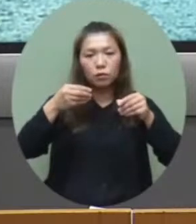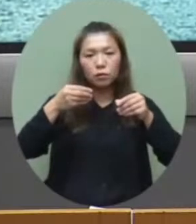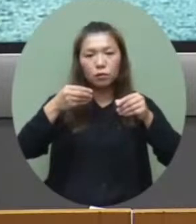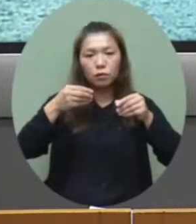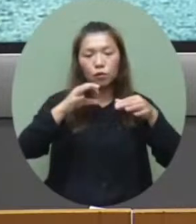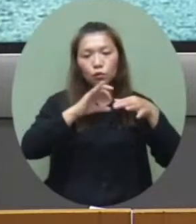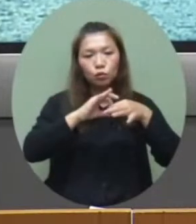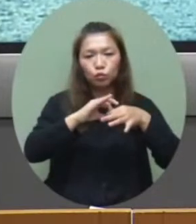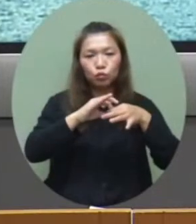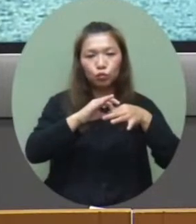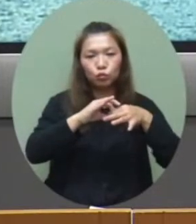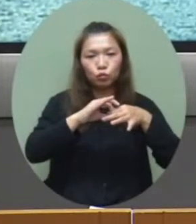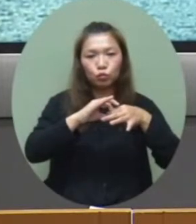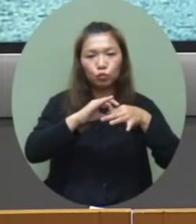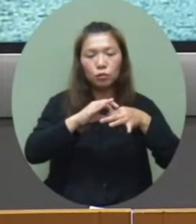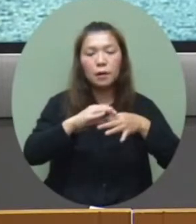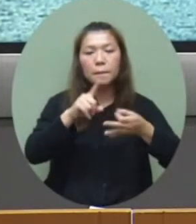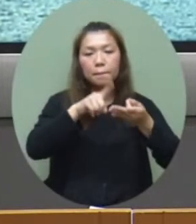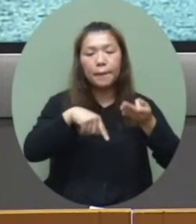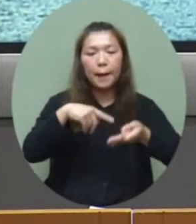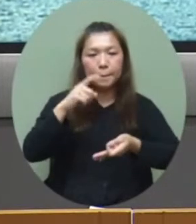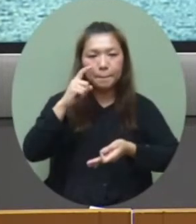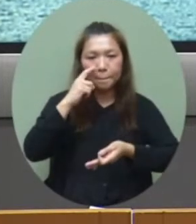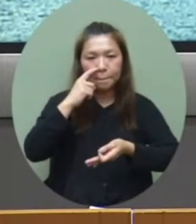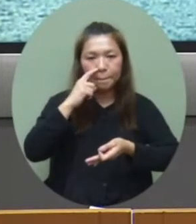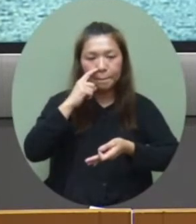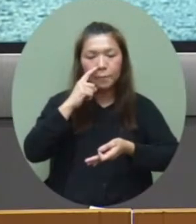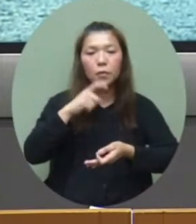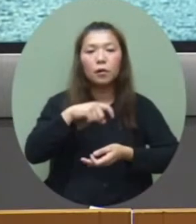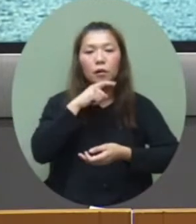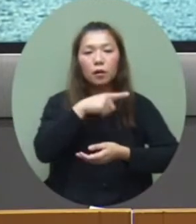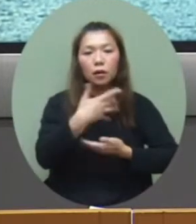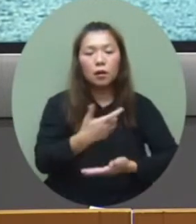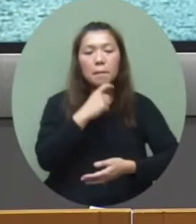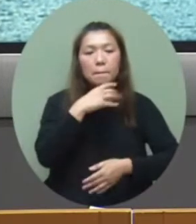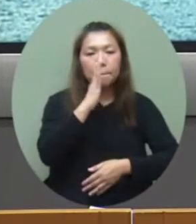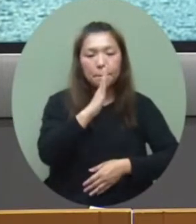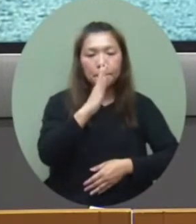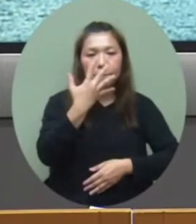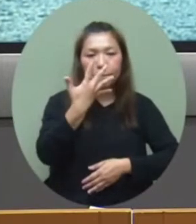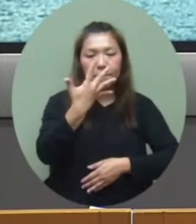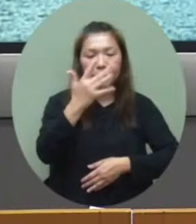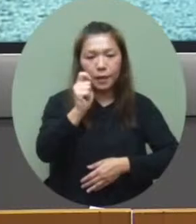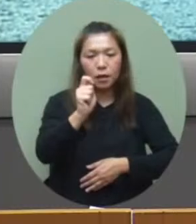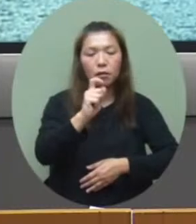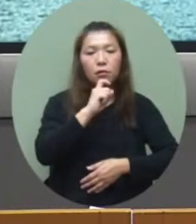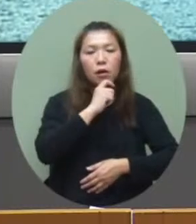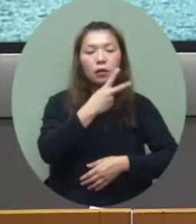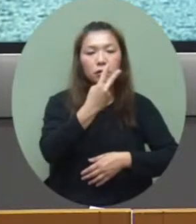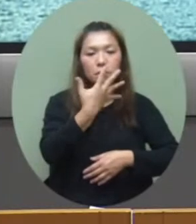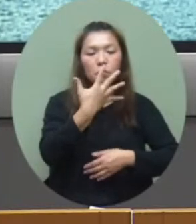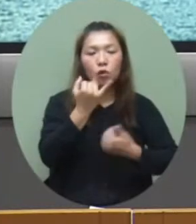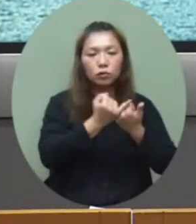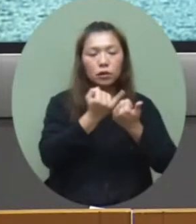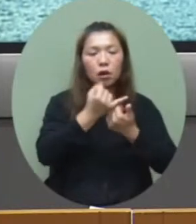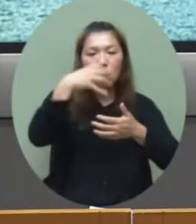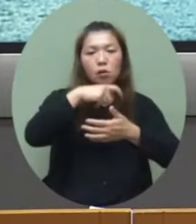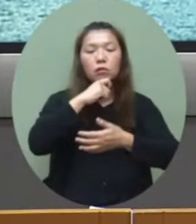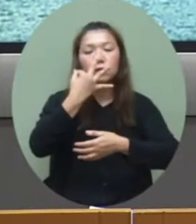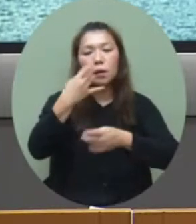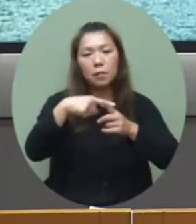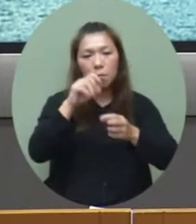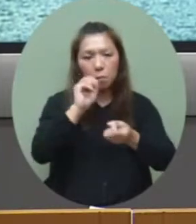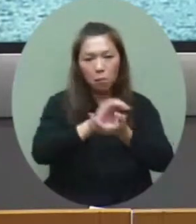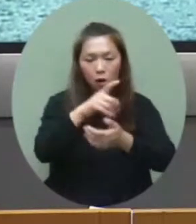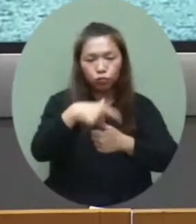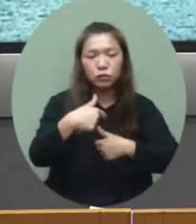會雲宣吳禮和 Memorial School, Class 5A, there are 25